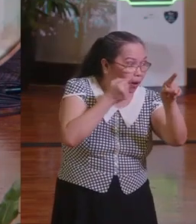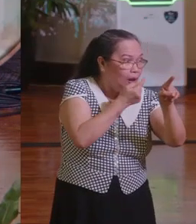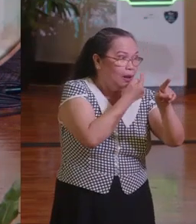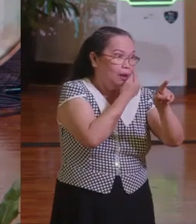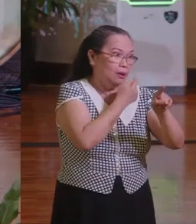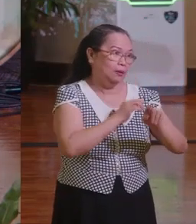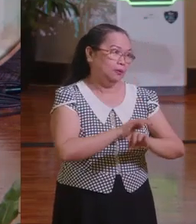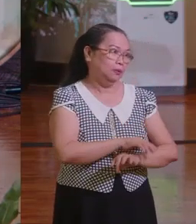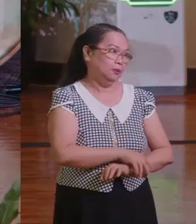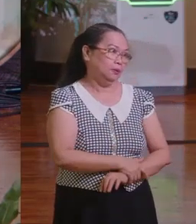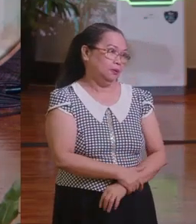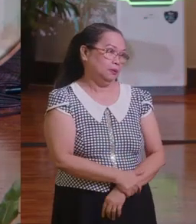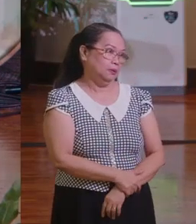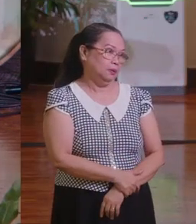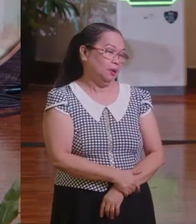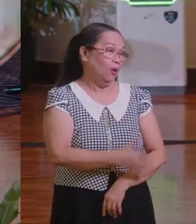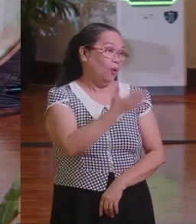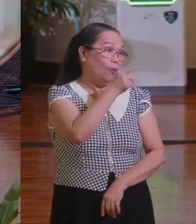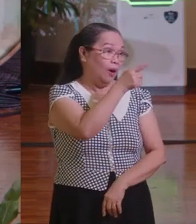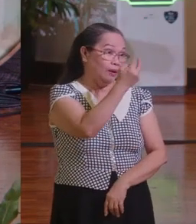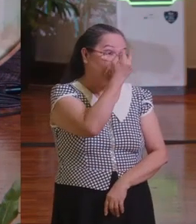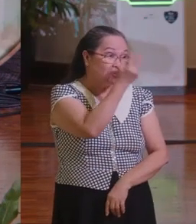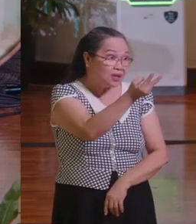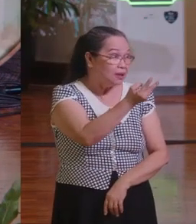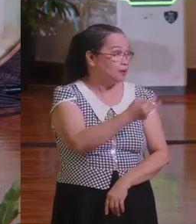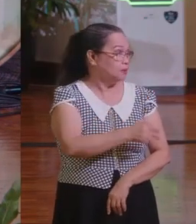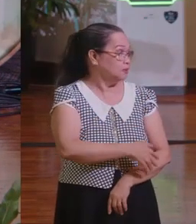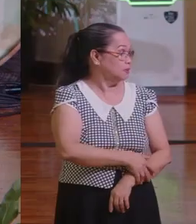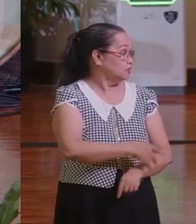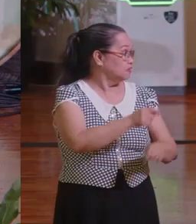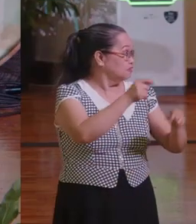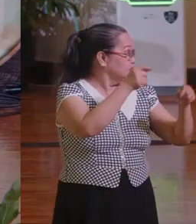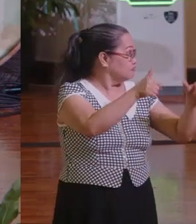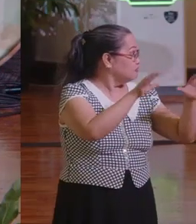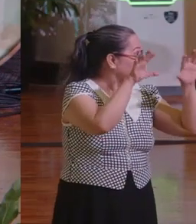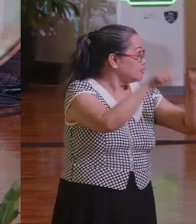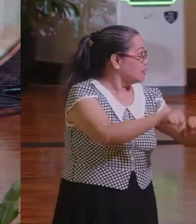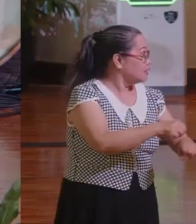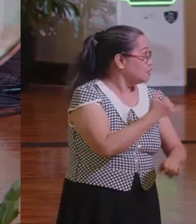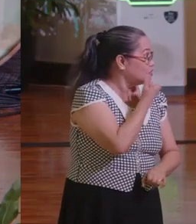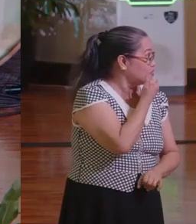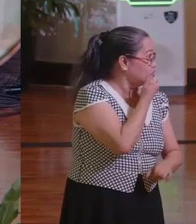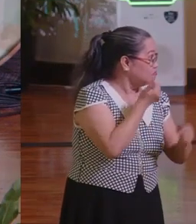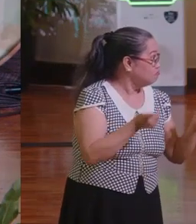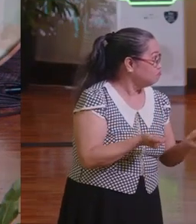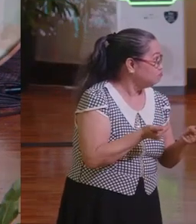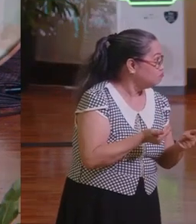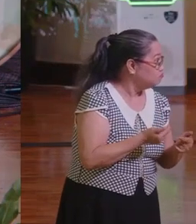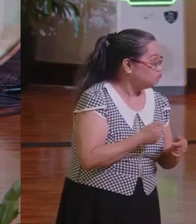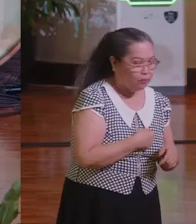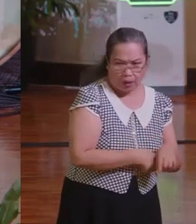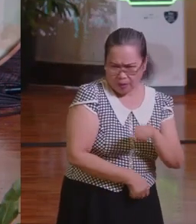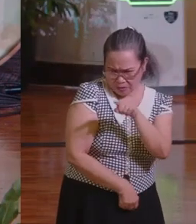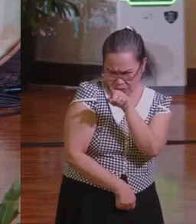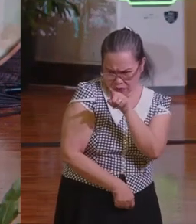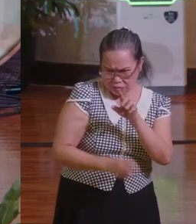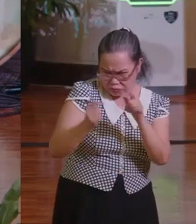nasa mata ng inyong kapatid? Napakabilis ninyong pumuna ng mali, no?